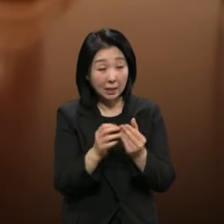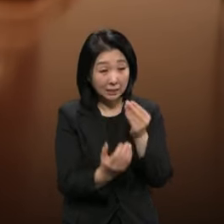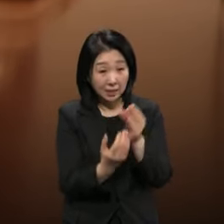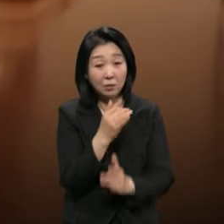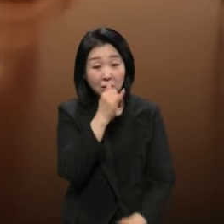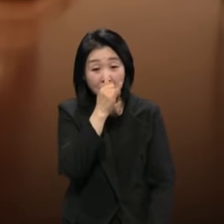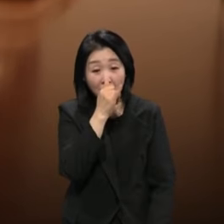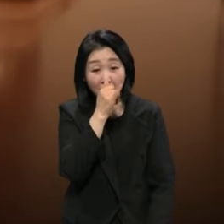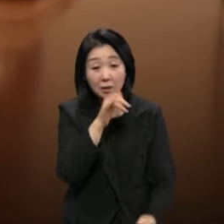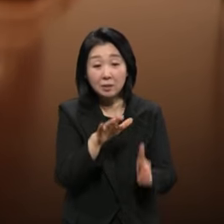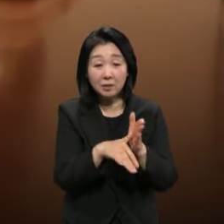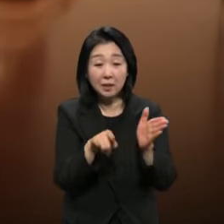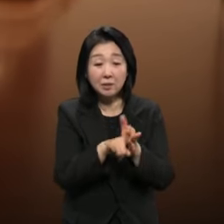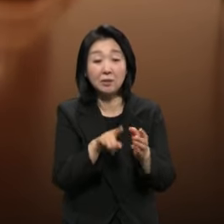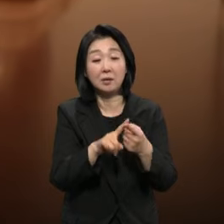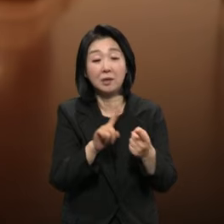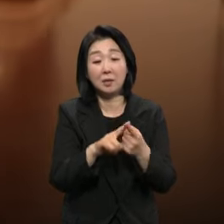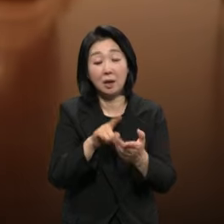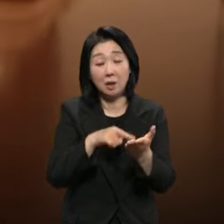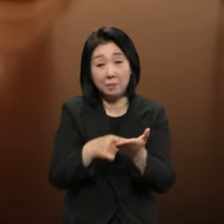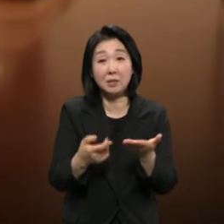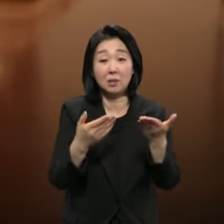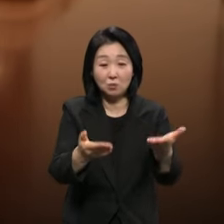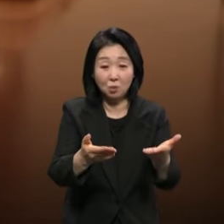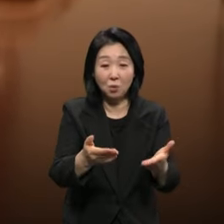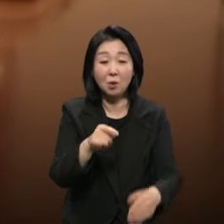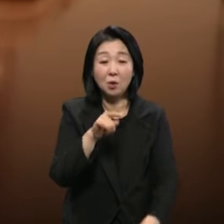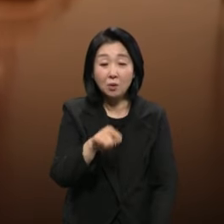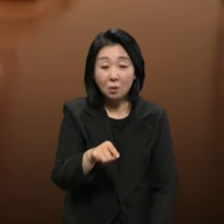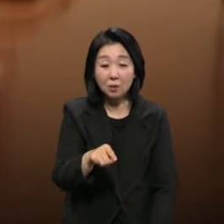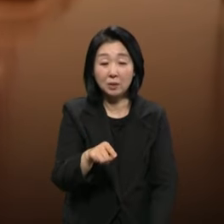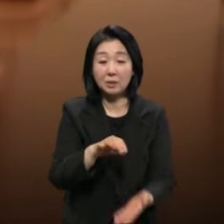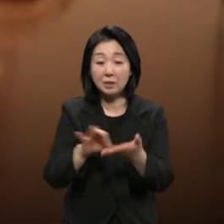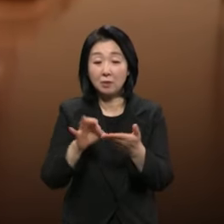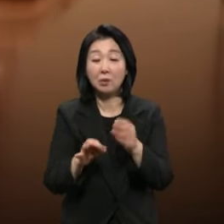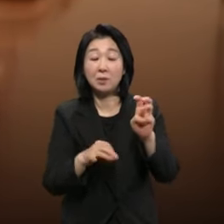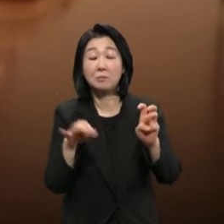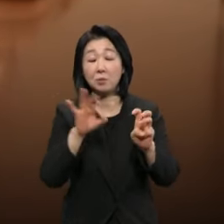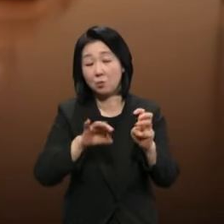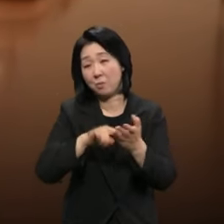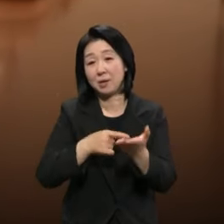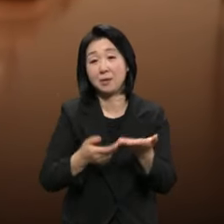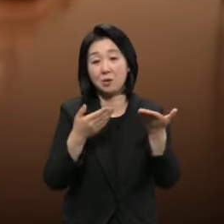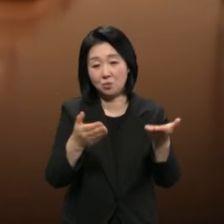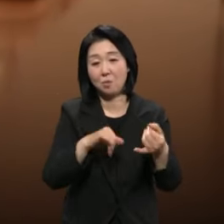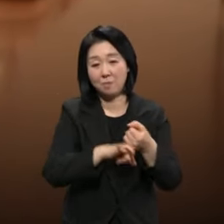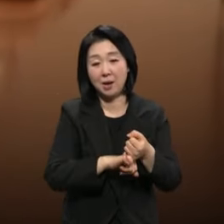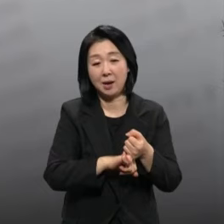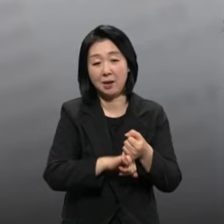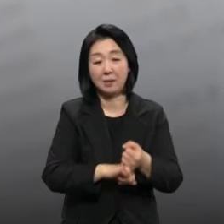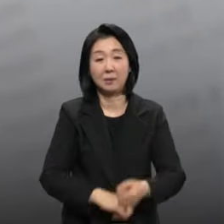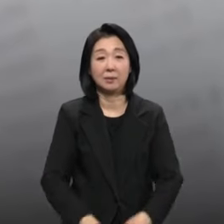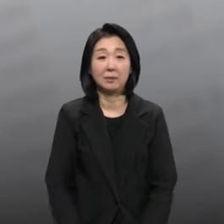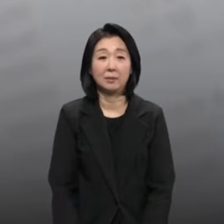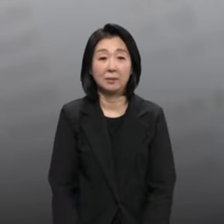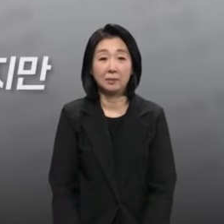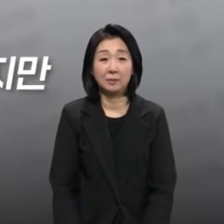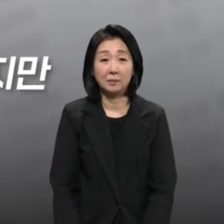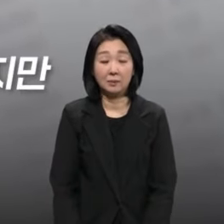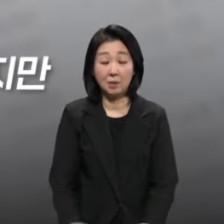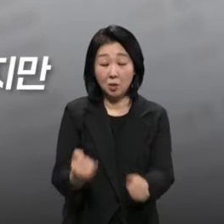서비스를 신뢰한 부분에 대한 대상으로 저희가 이용가의 30%를 배상을 한다라고 제가 얘기를 해놓은 게 있어요. 웨딩홀